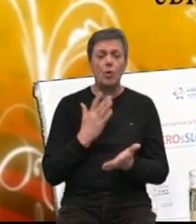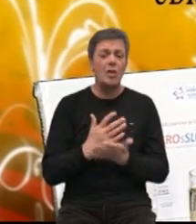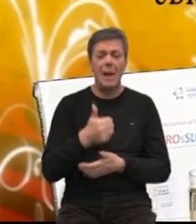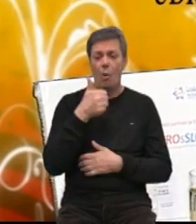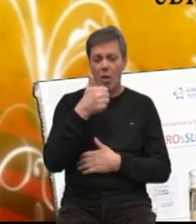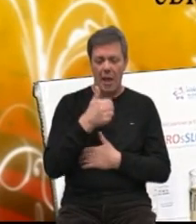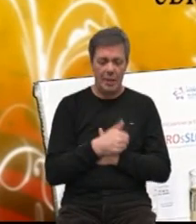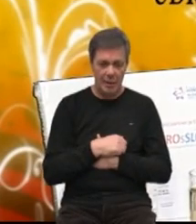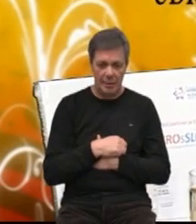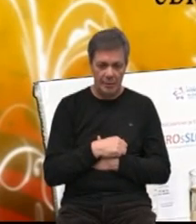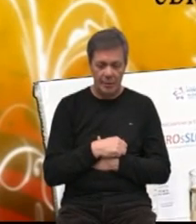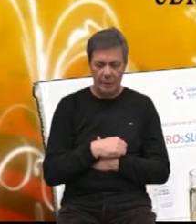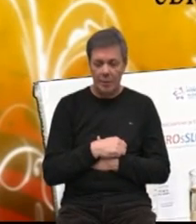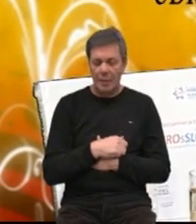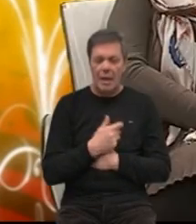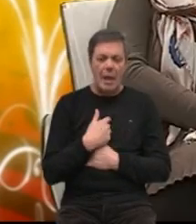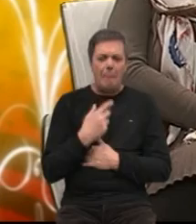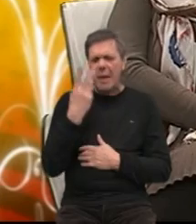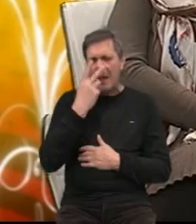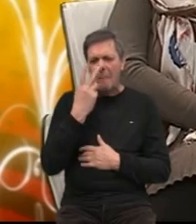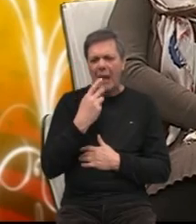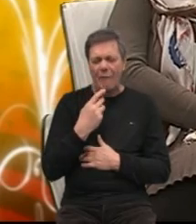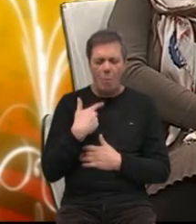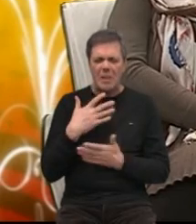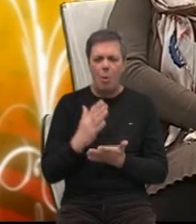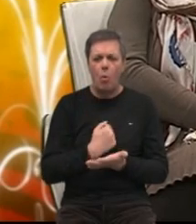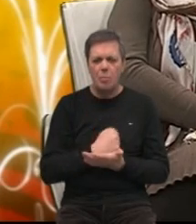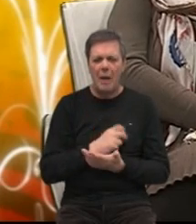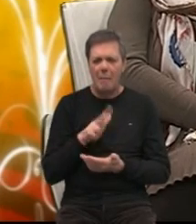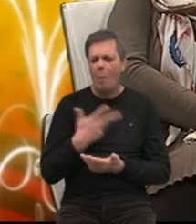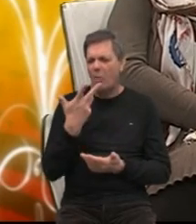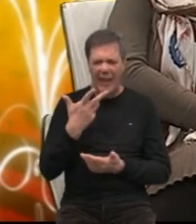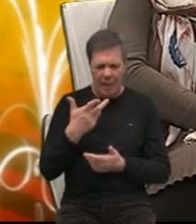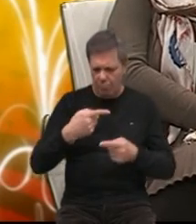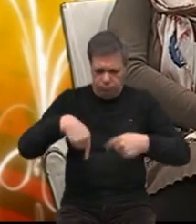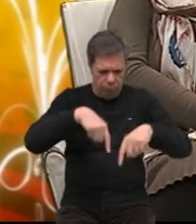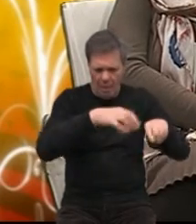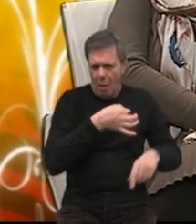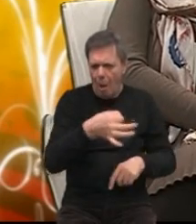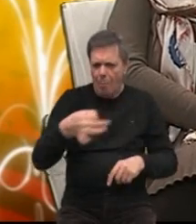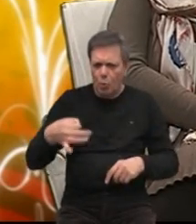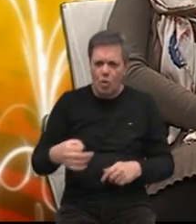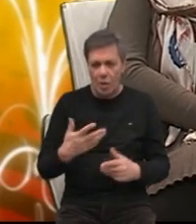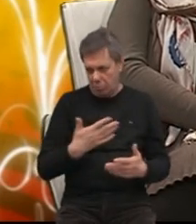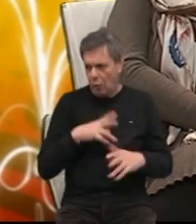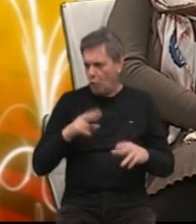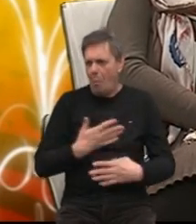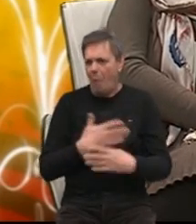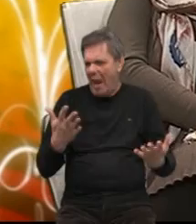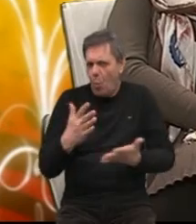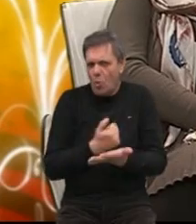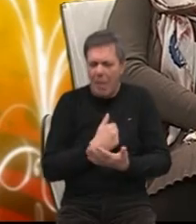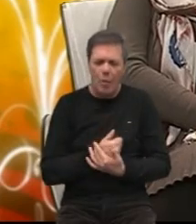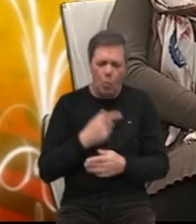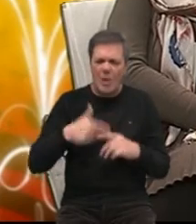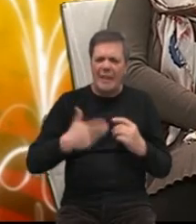Republici jedna. Mi naravno smo uspjeli, imamo tri podružnice, tako što je već veliki uspjeh. U zadnjih tri godine